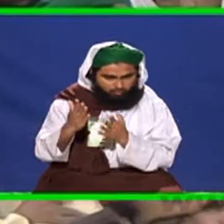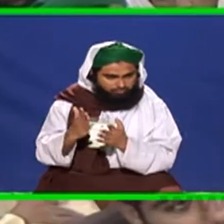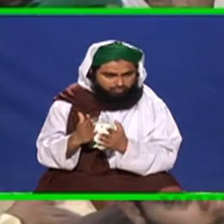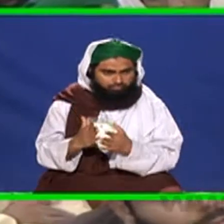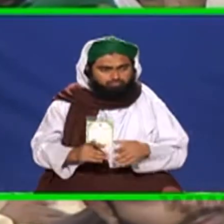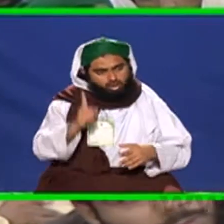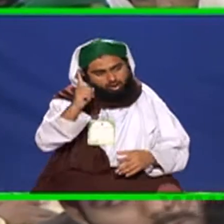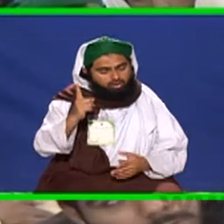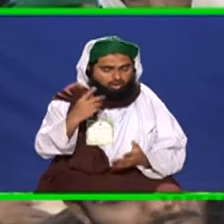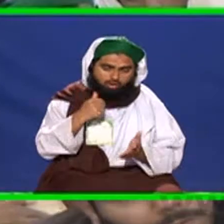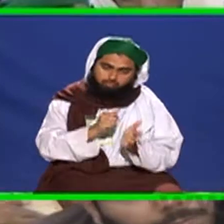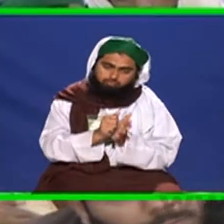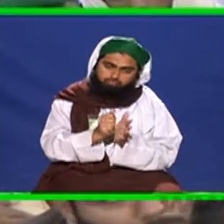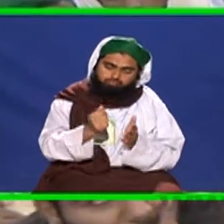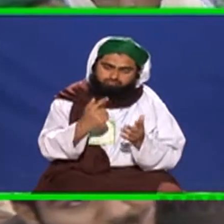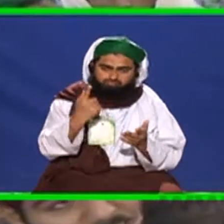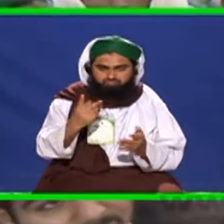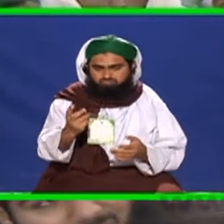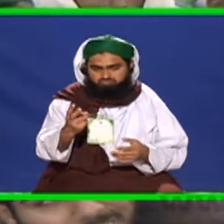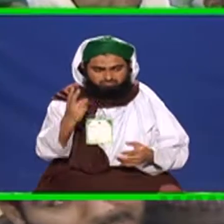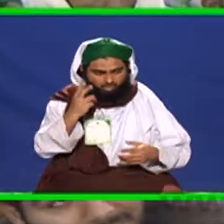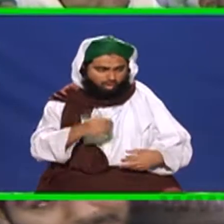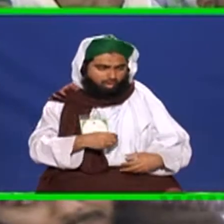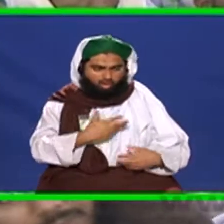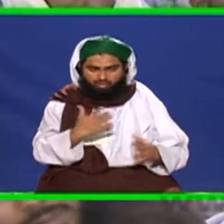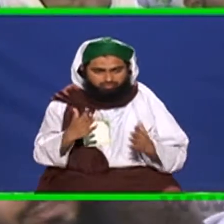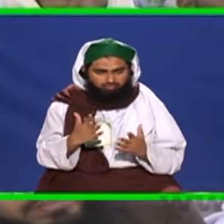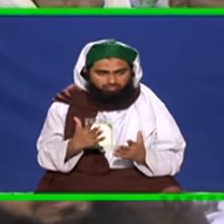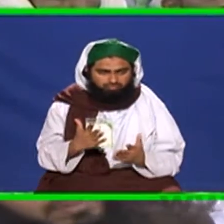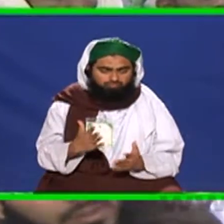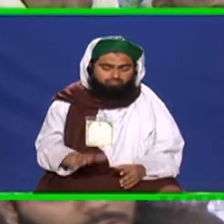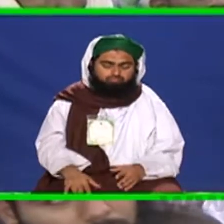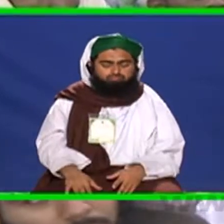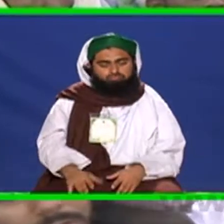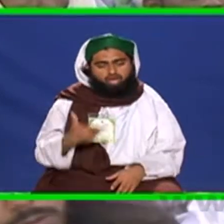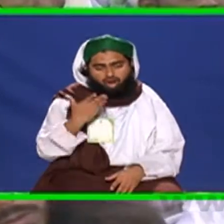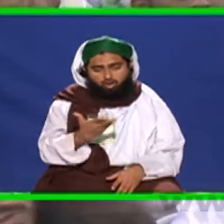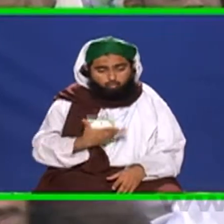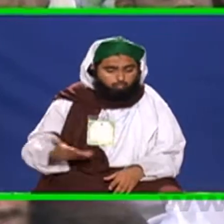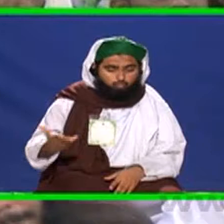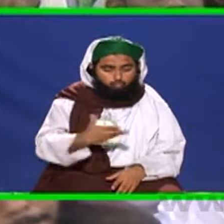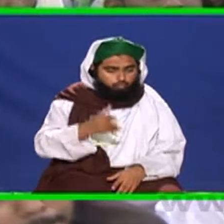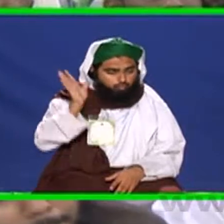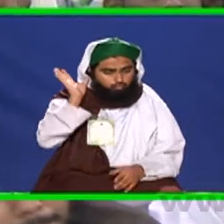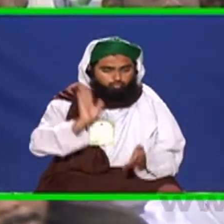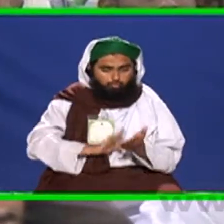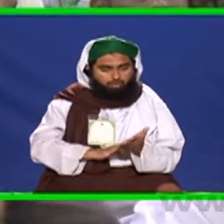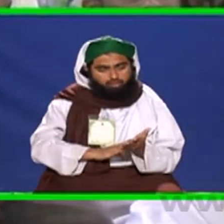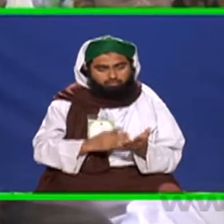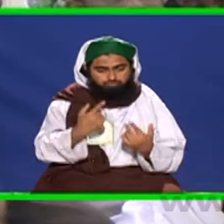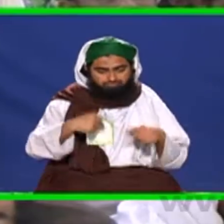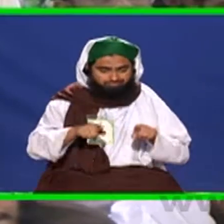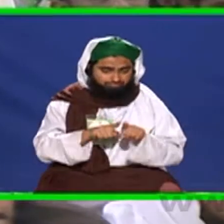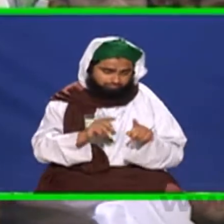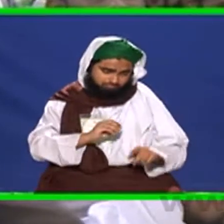हो, अल्लाह के नजदीक वो नापसंदीदा न हो। तो अब मुसलमानों के मिलकर उस काम